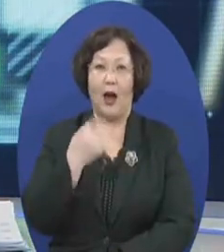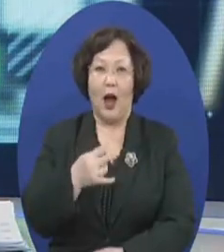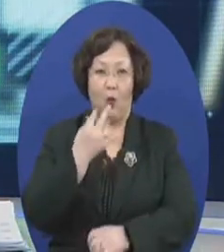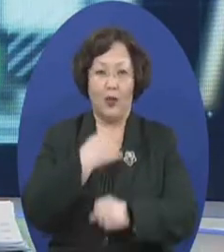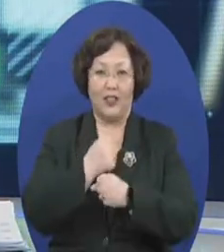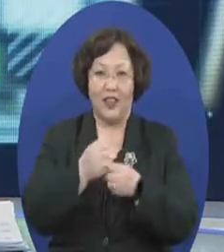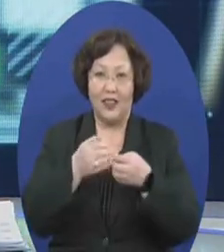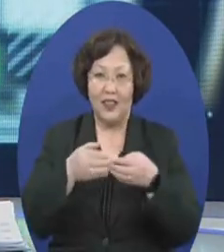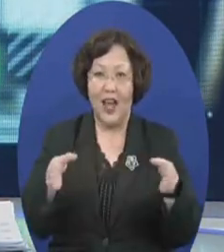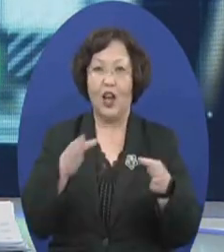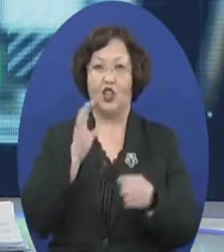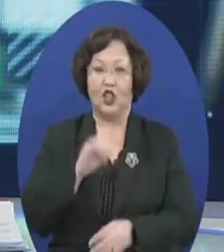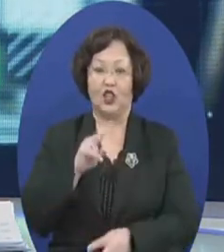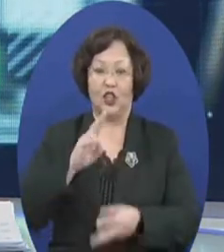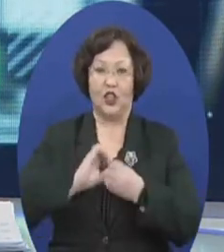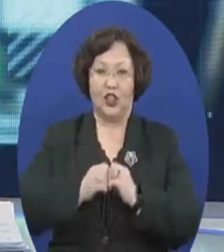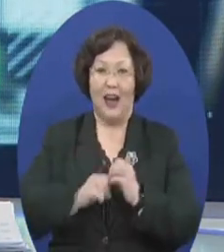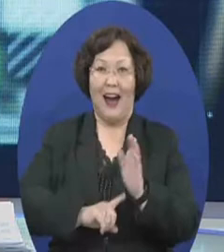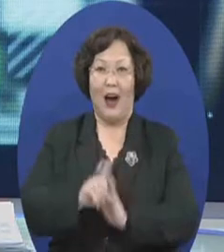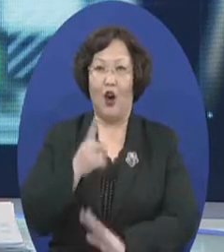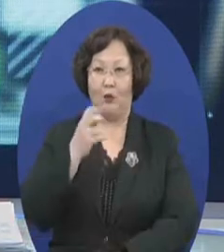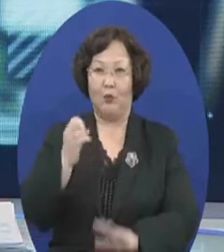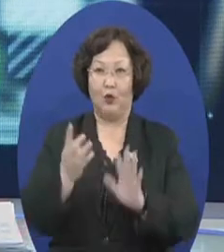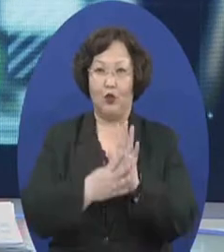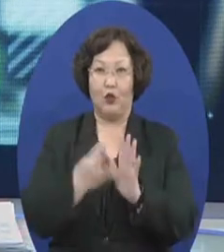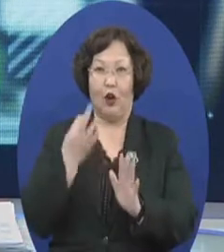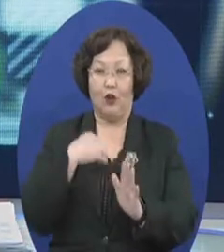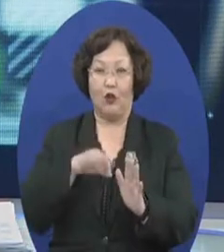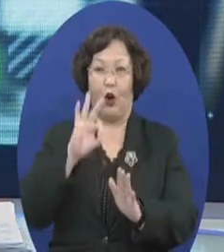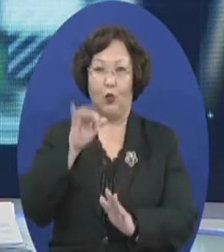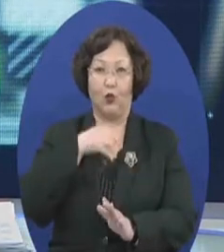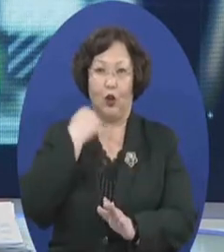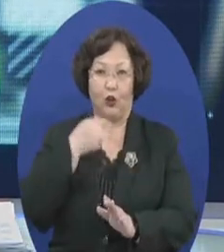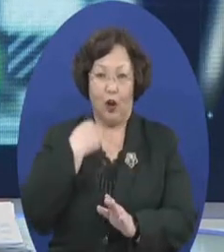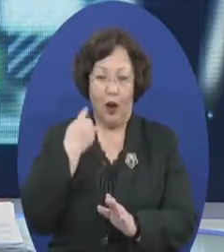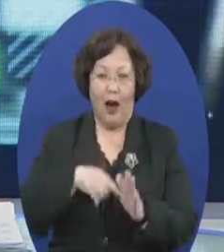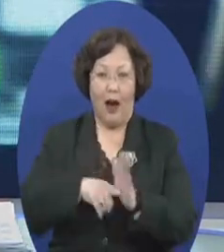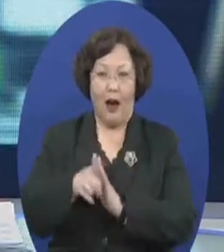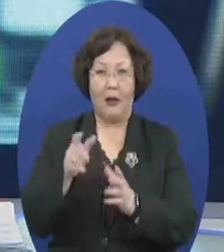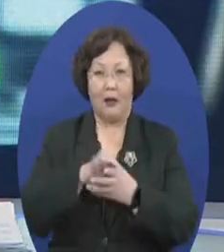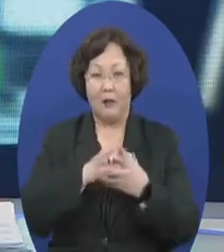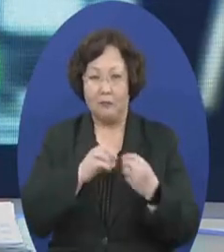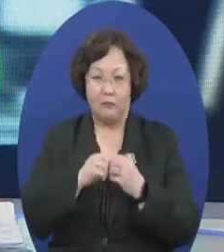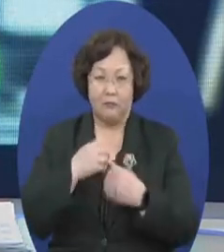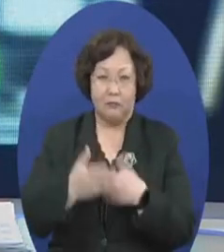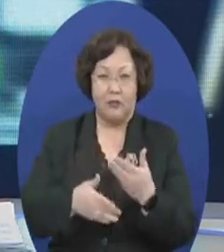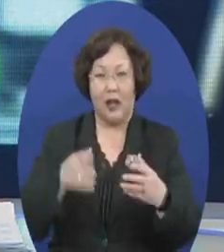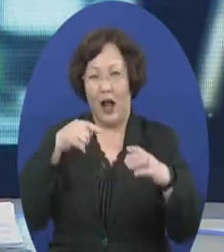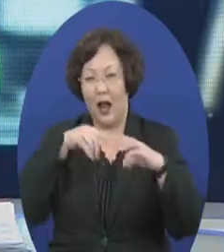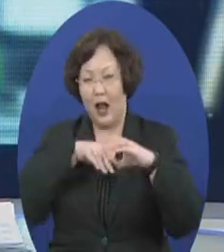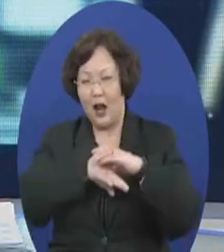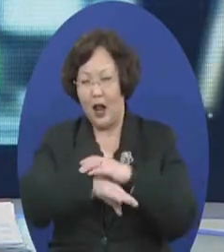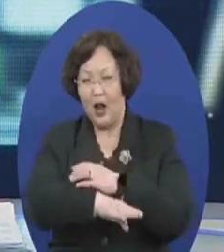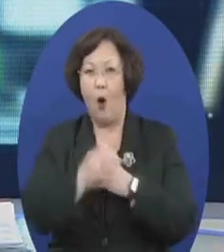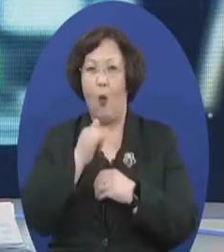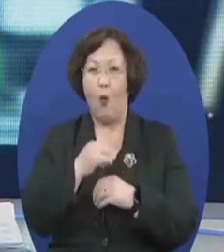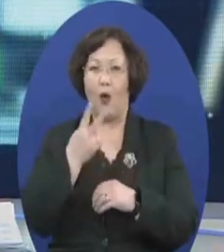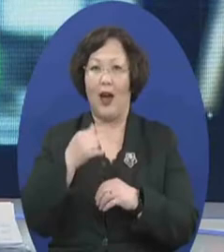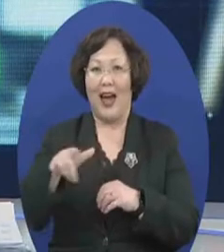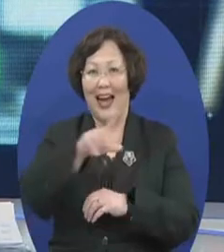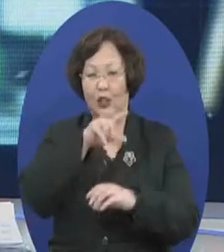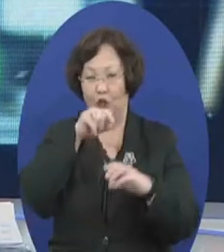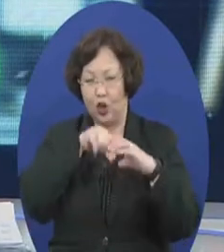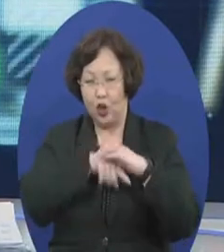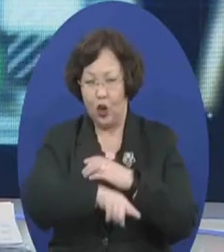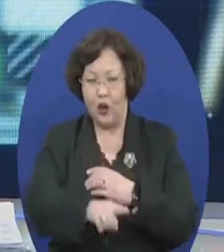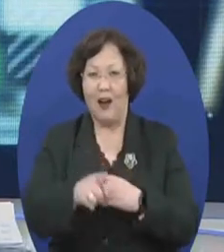байлаа. Оюут толгойн гэрээ анх 2009 онд байгуулагдсанаас хойш гүний уурхайг нээх бүтээн байгуулалтын ажил өрнөж өнөөдөр энхүү гүний